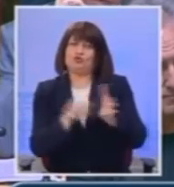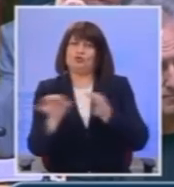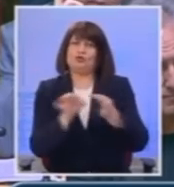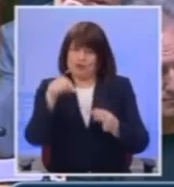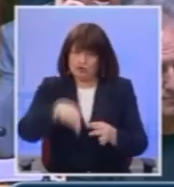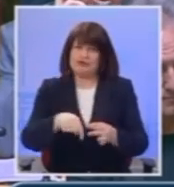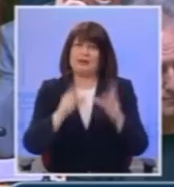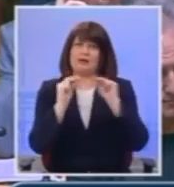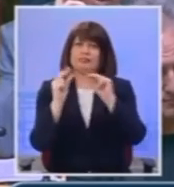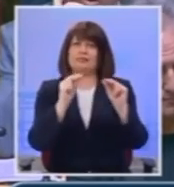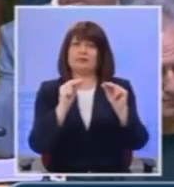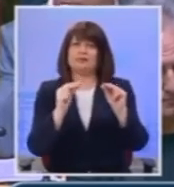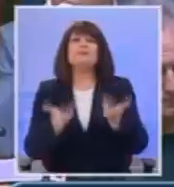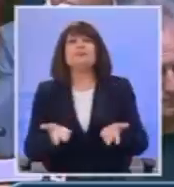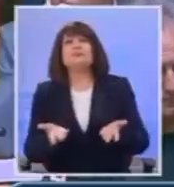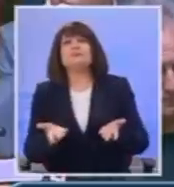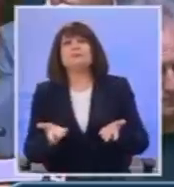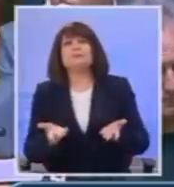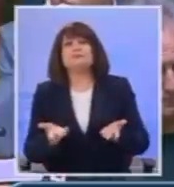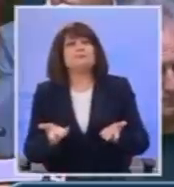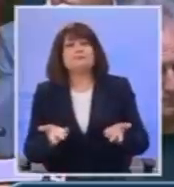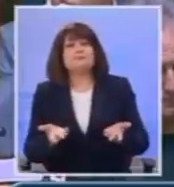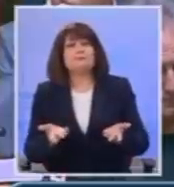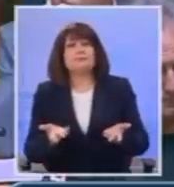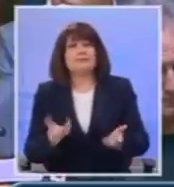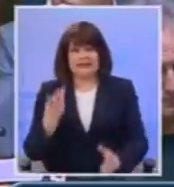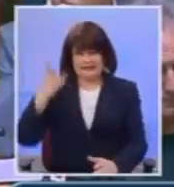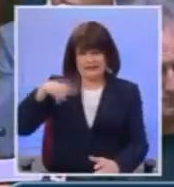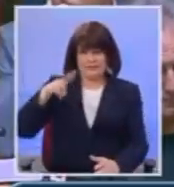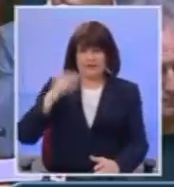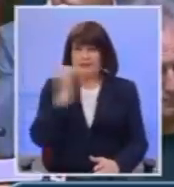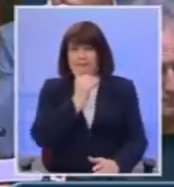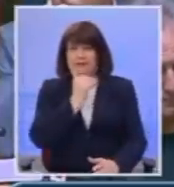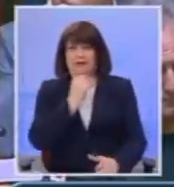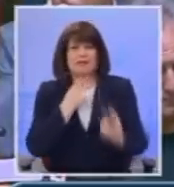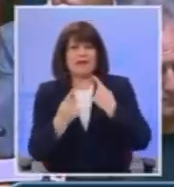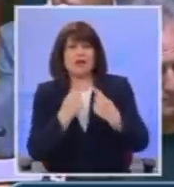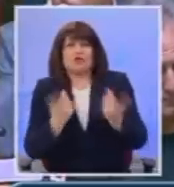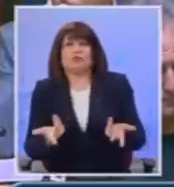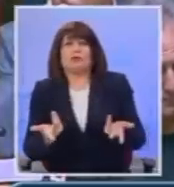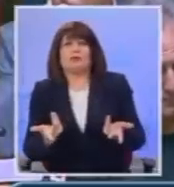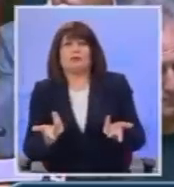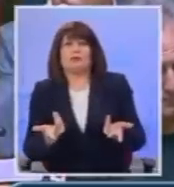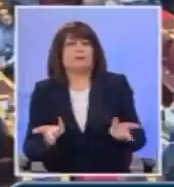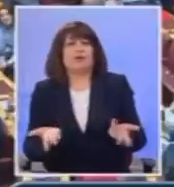συζητάτε σήμερα στη Βουλή, έτσι δεν είναι? Συζητάτε σήμερα, μέσα σε 3 μέρες δηλαδή. Πότε έγινε αυτός ο διάλογος?